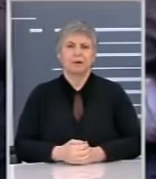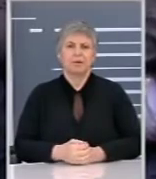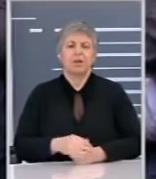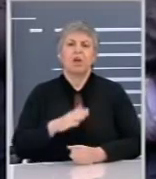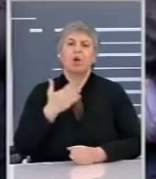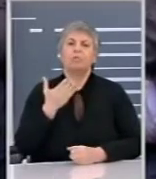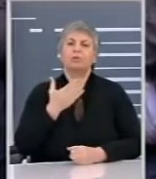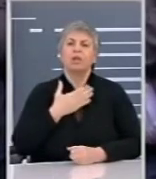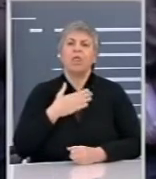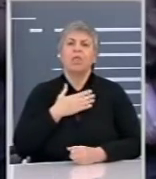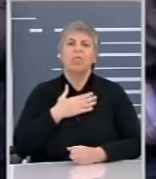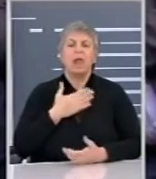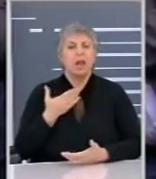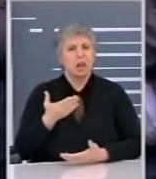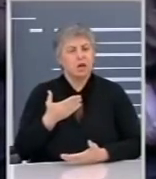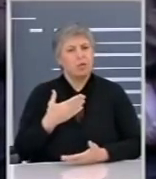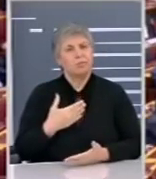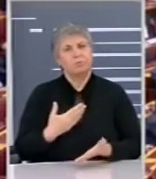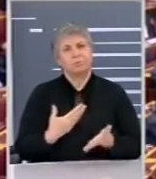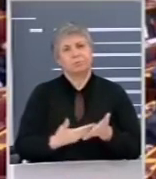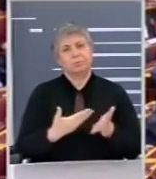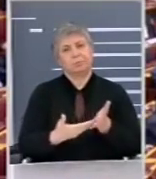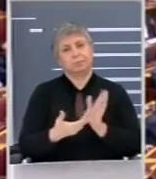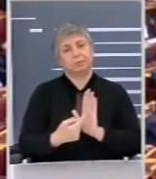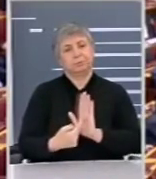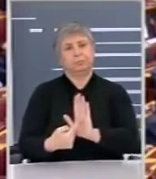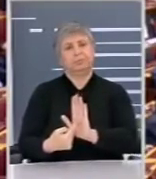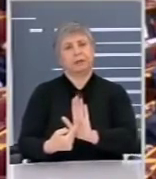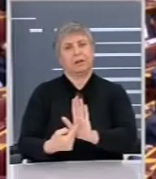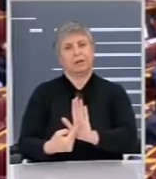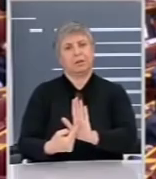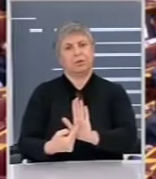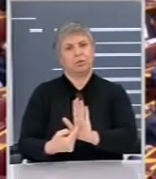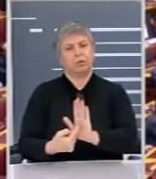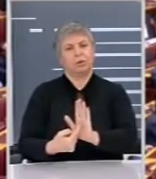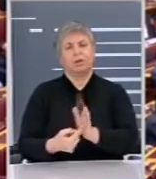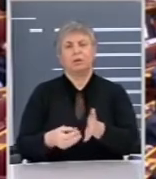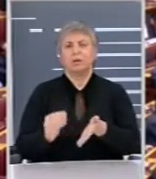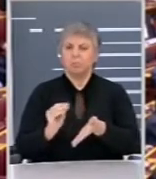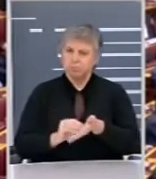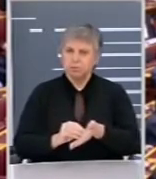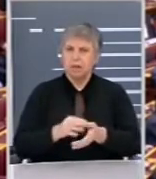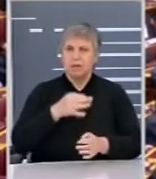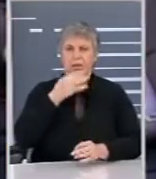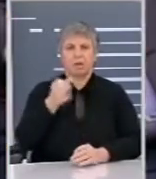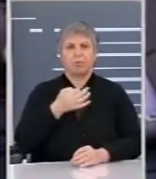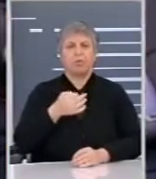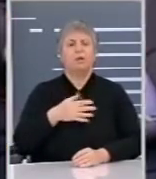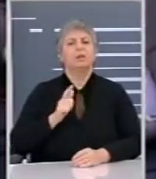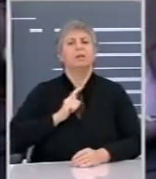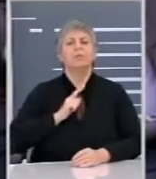με κάποια στοιχεία συγκεκριμένα να επανέλθω σε ένα θέμα το οποίο πρέπει κάποια στιγμή και εσείς να